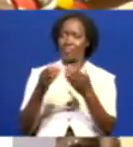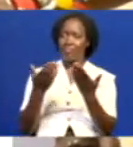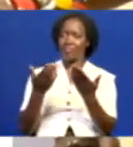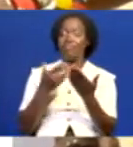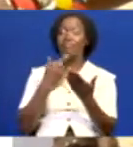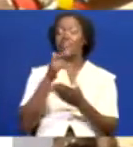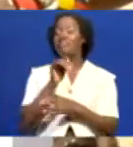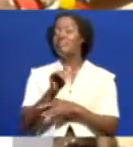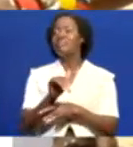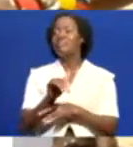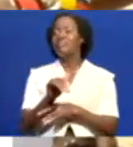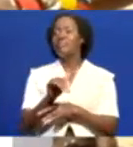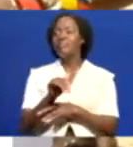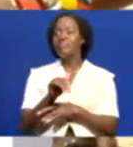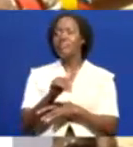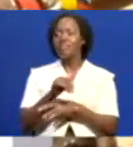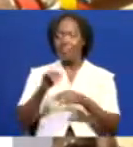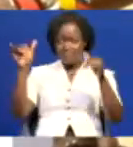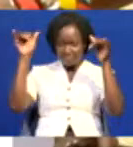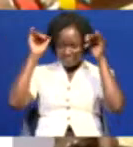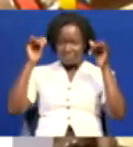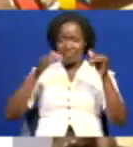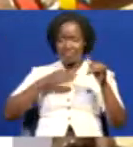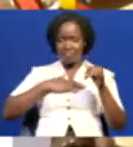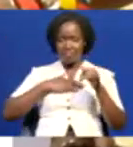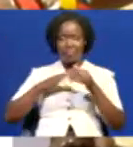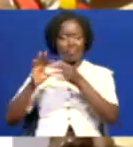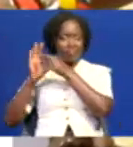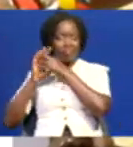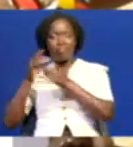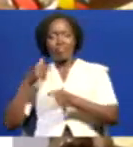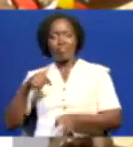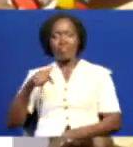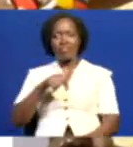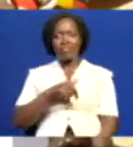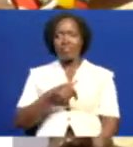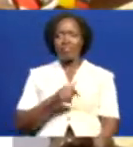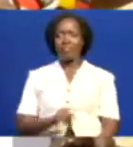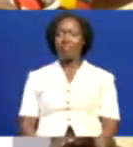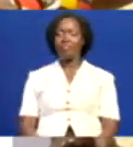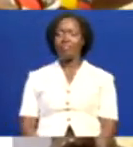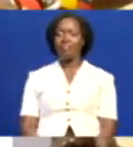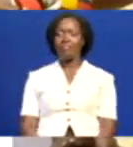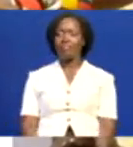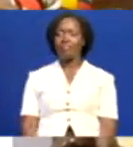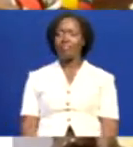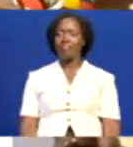wanasema ng'ombe yangu utamaduni wetu. Kwako Zainabu.